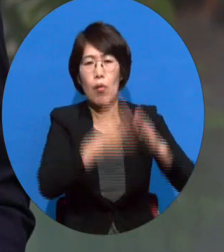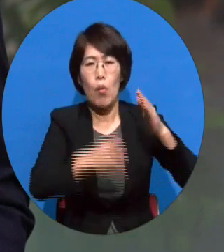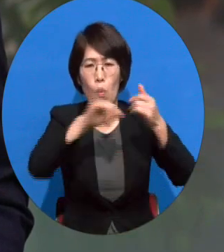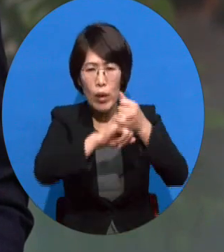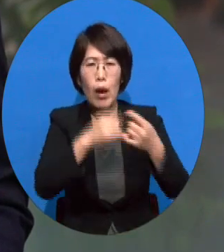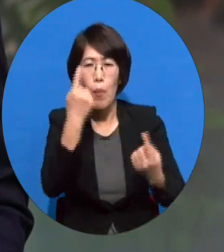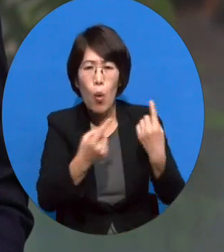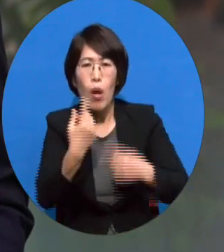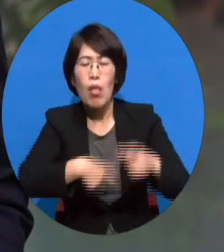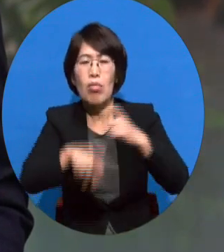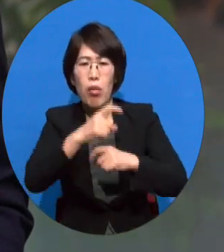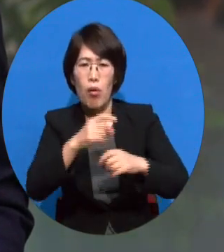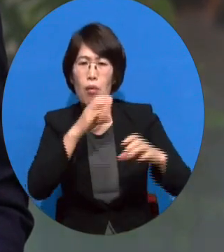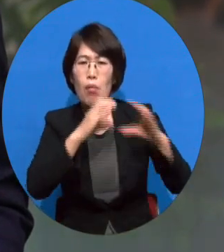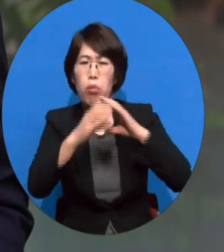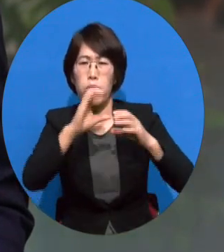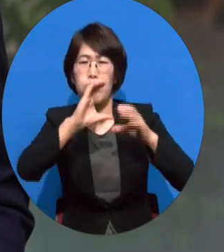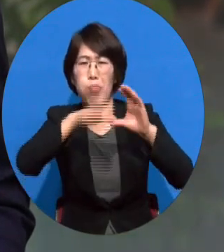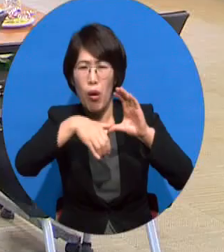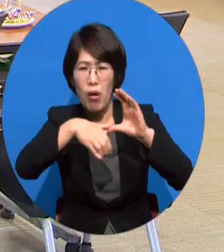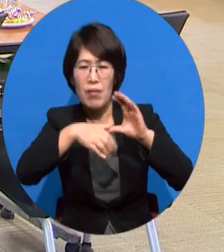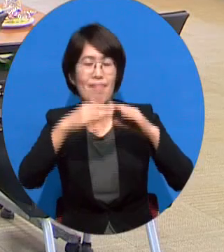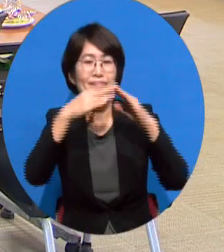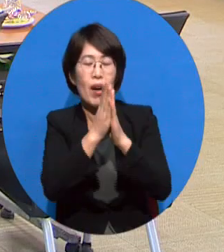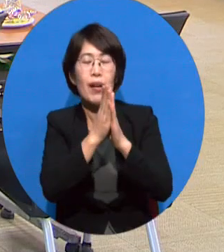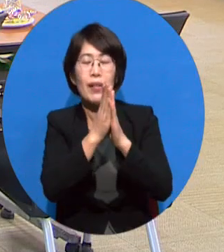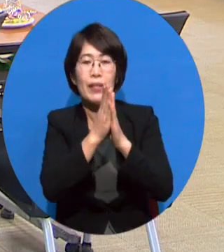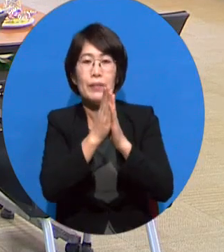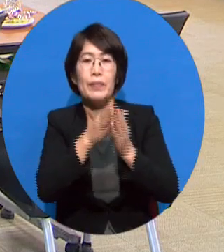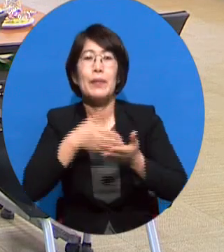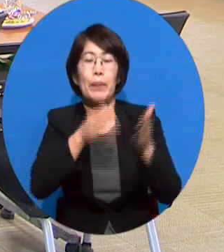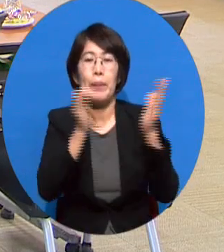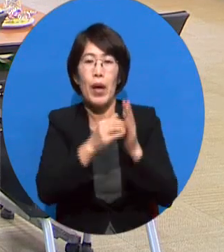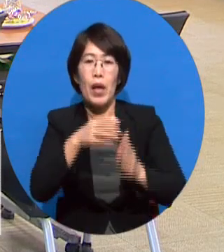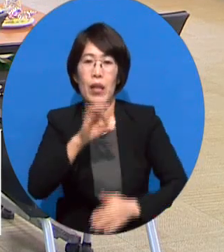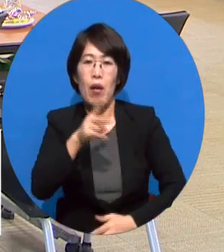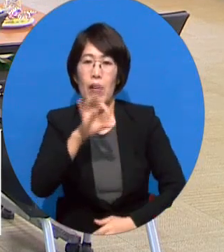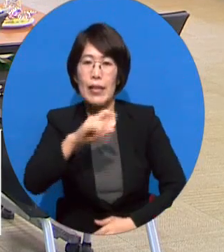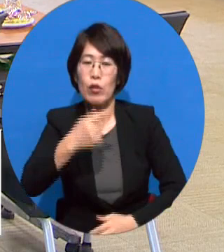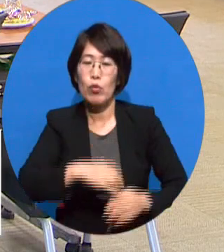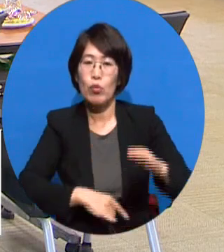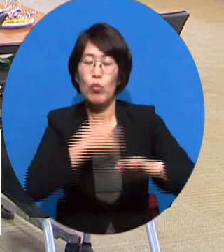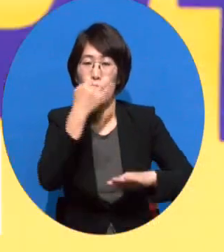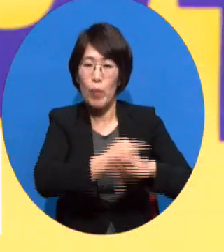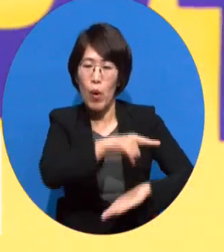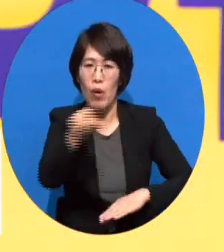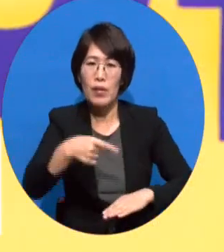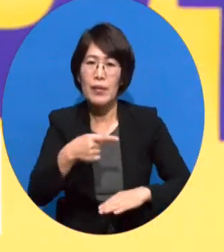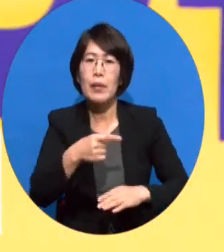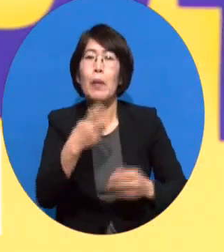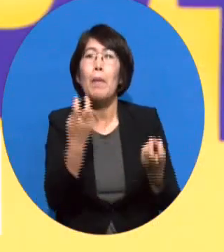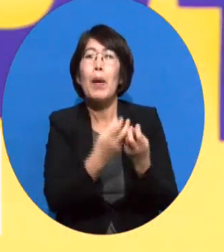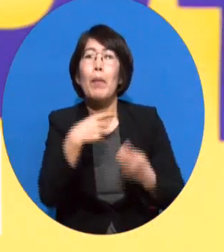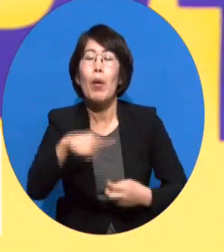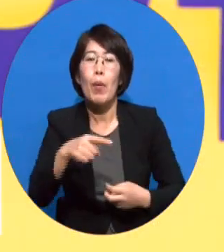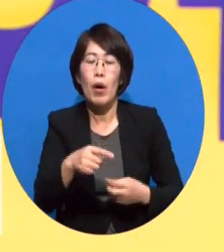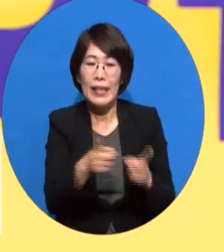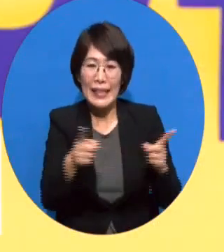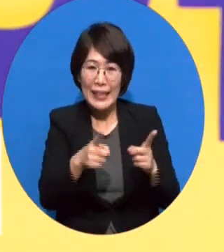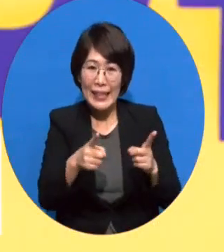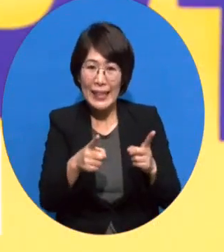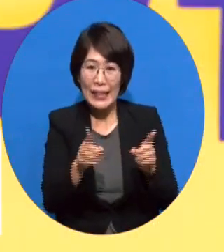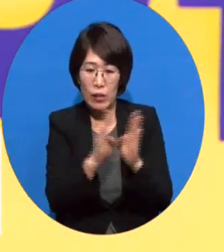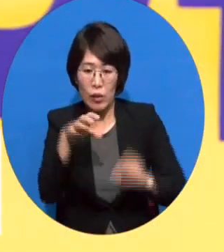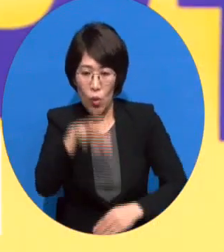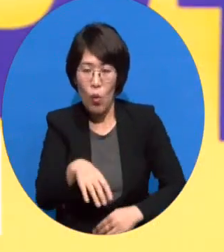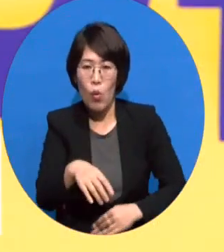실행과제로 불통행정 철폐를 선언했습니다. 여인도 후보는 불통행정 철폐를 위한 실행 방안으로 1층 출입구에